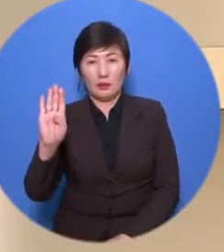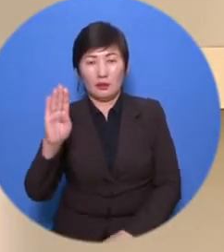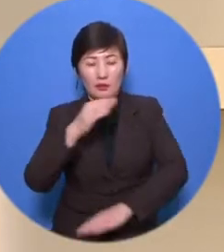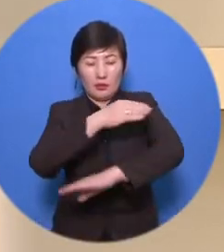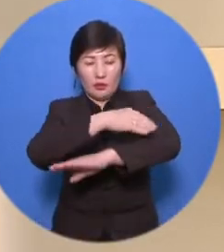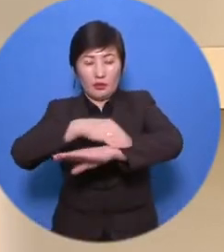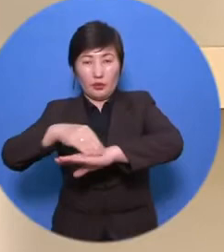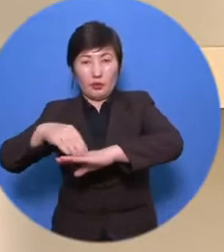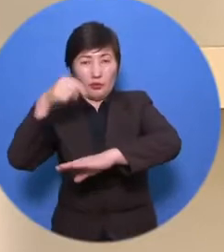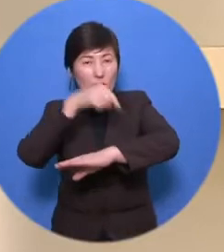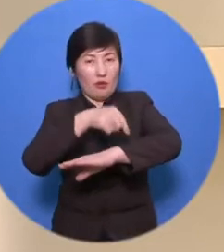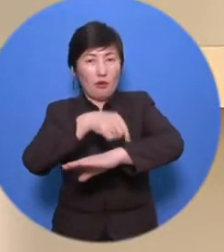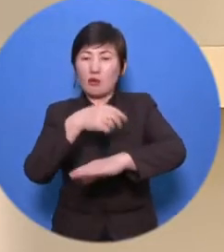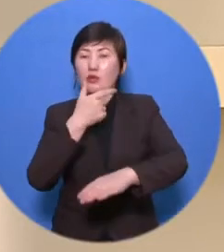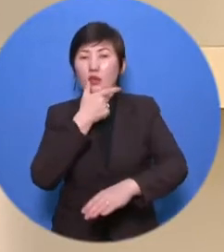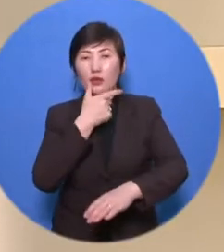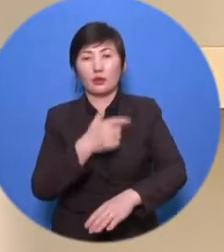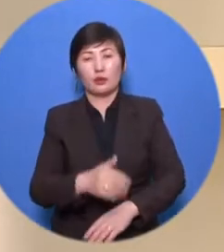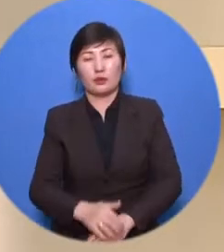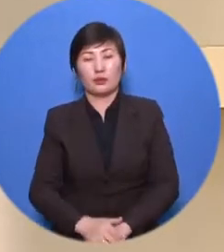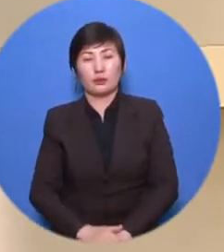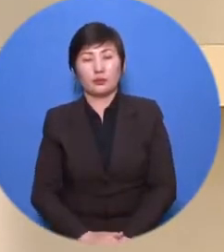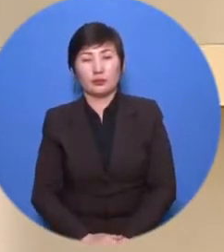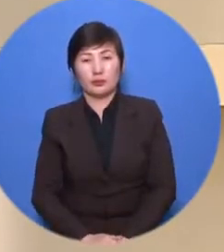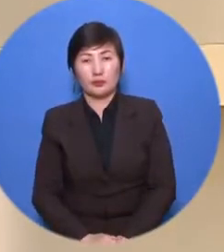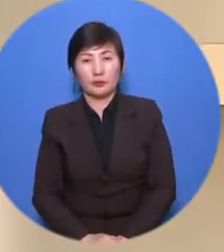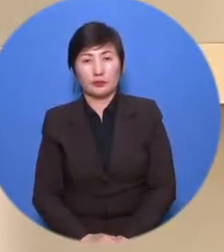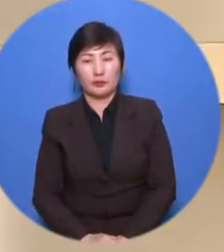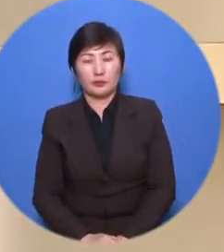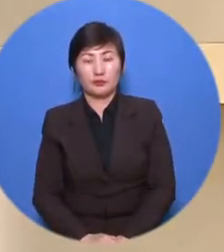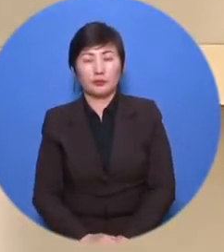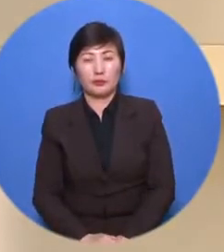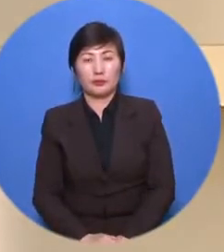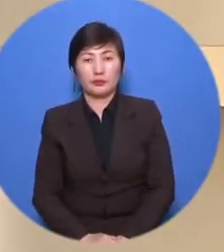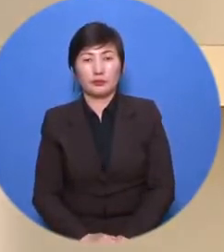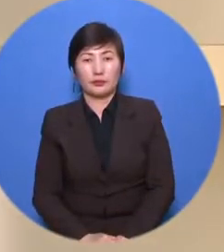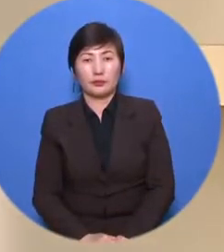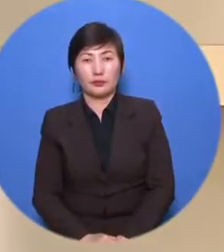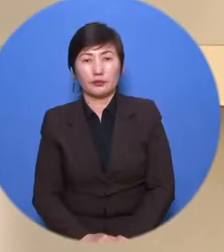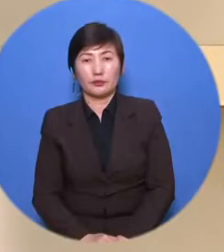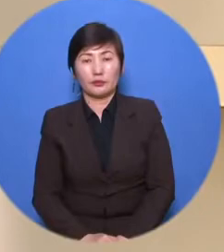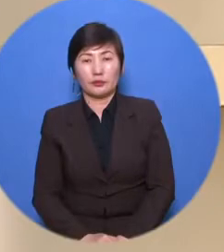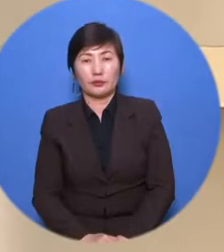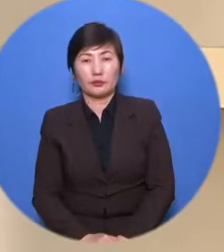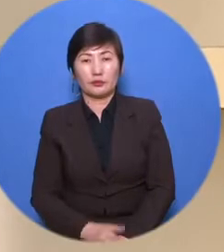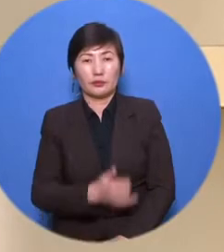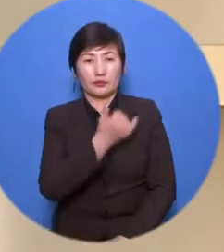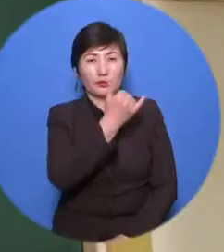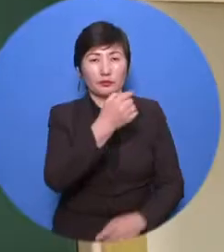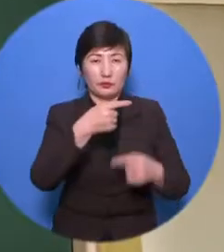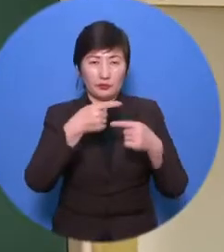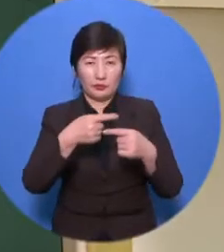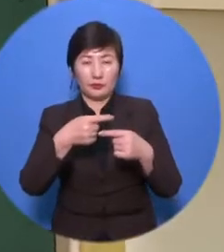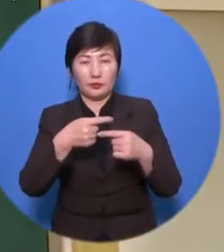дээр оршихгүй гэсэн үг ээ. За мөн үндслэн y тэнцүү